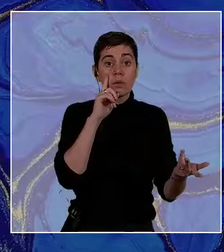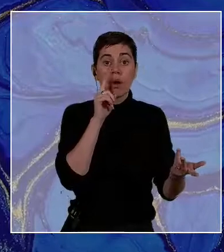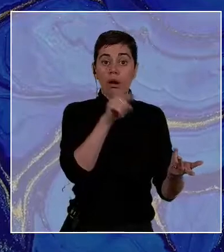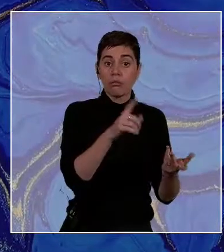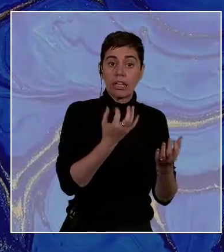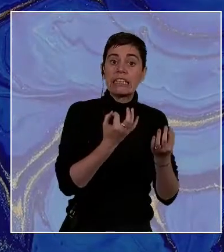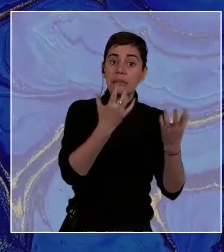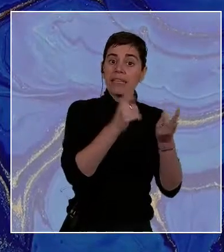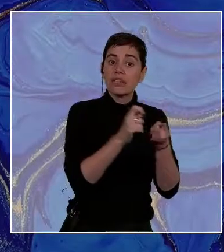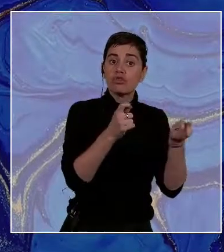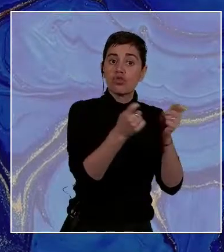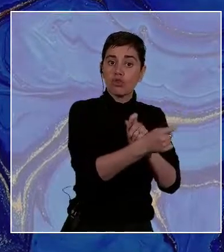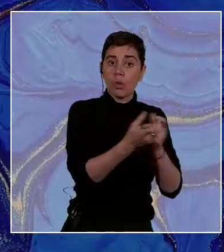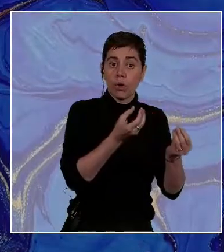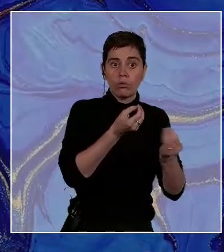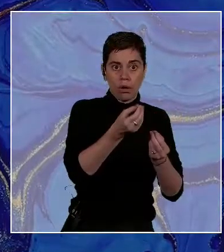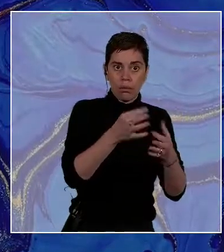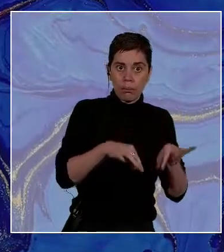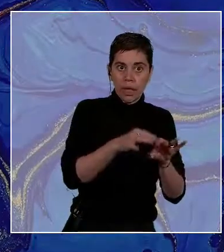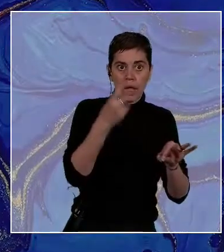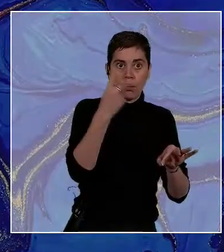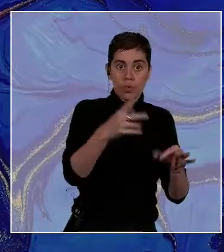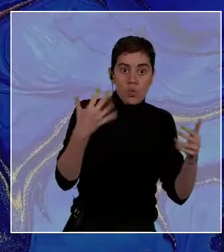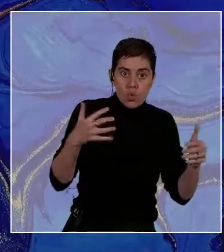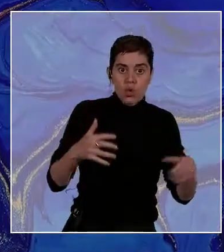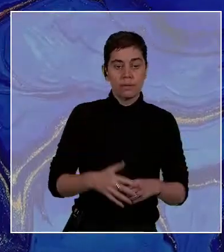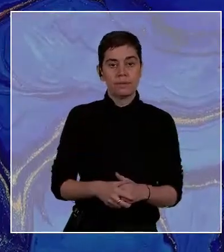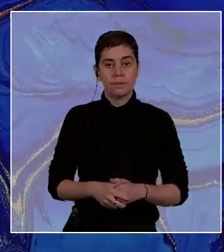climatique a des effets néfastes sur votre pays.